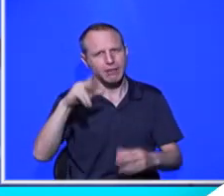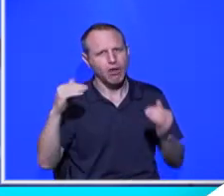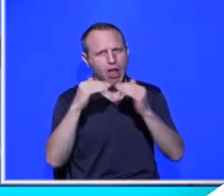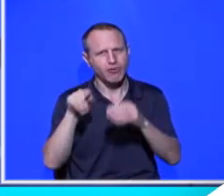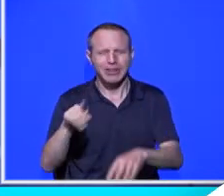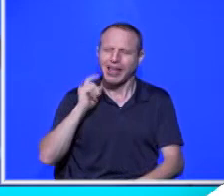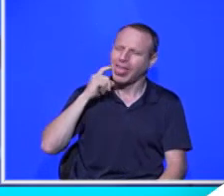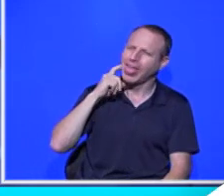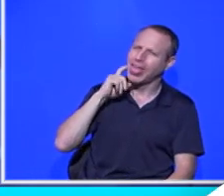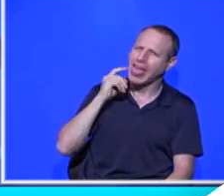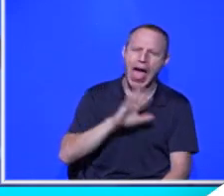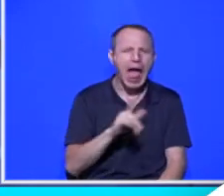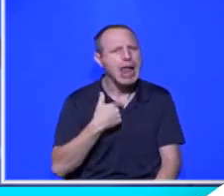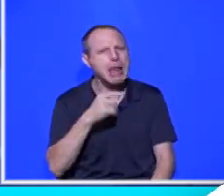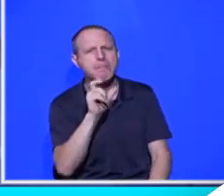מילים אחרות. עכשיו תראי,